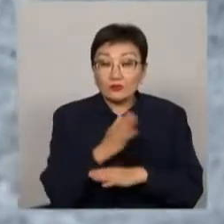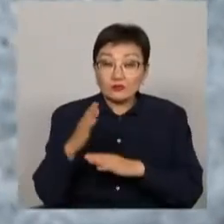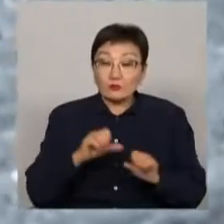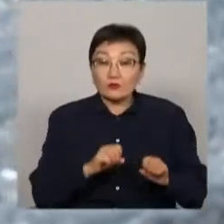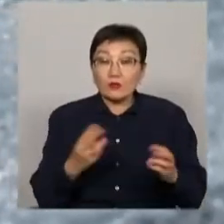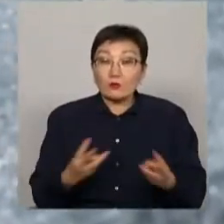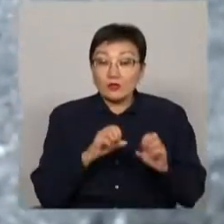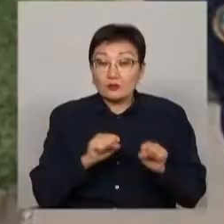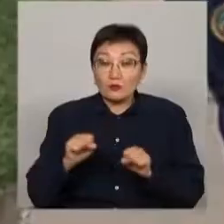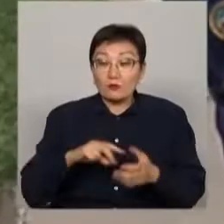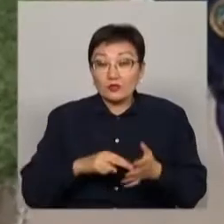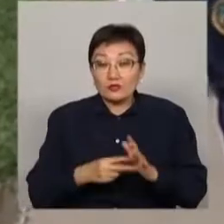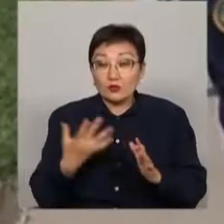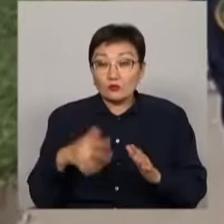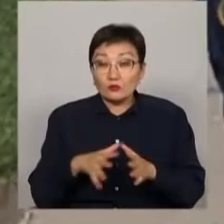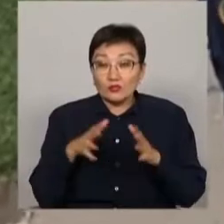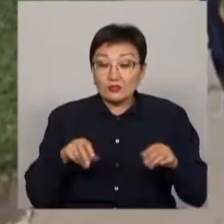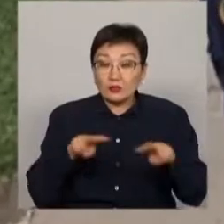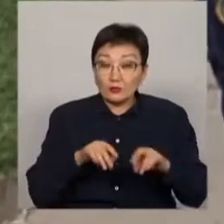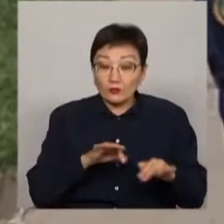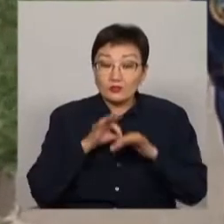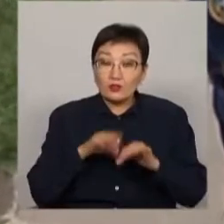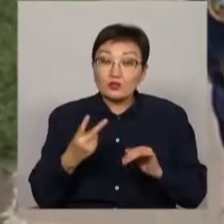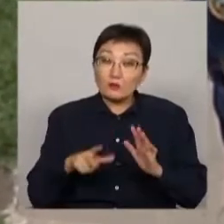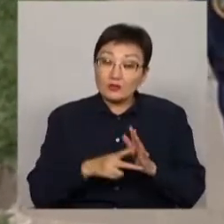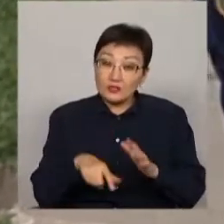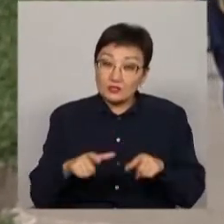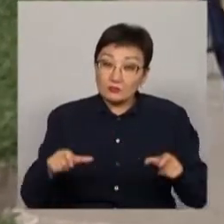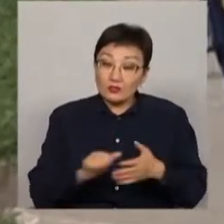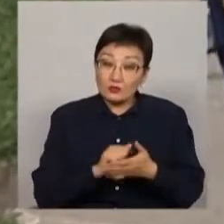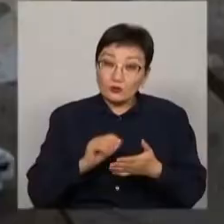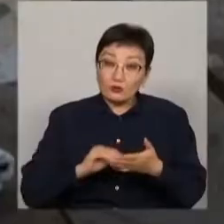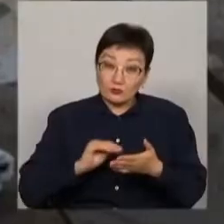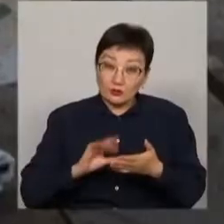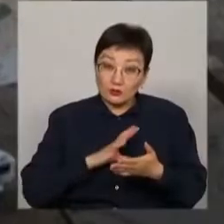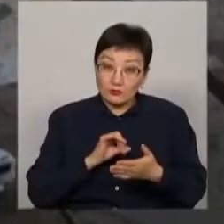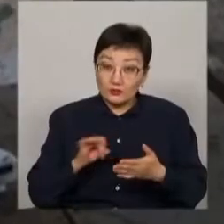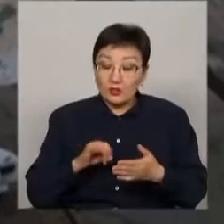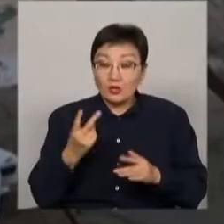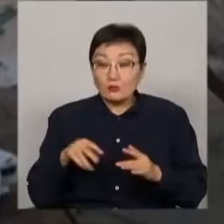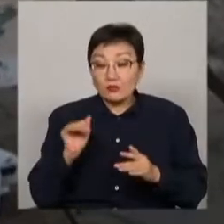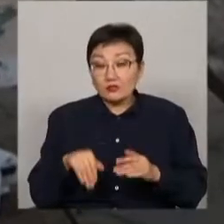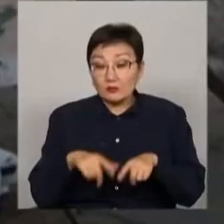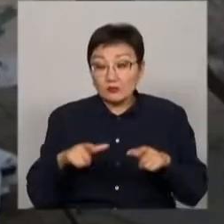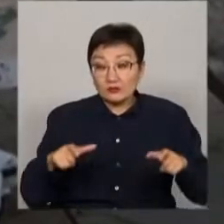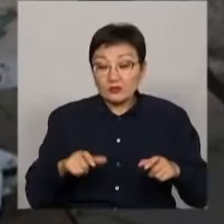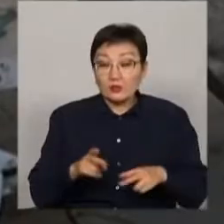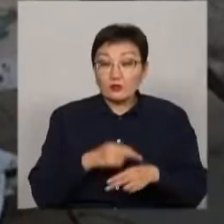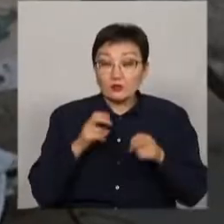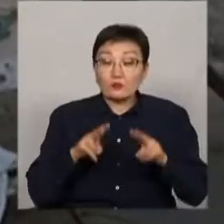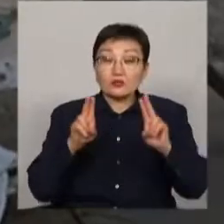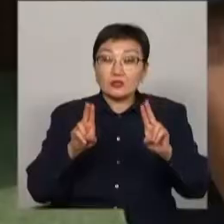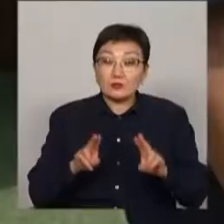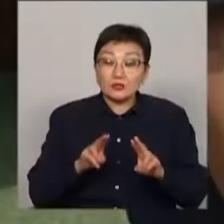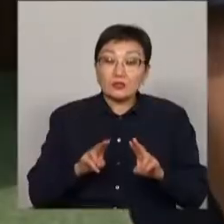алу мақсатында 50-ден астам рейд жүргізіліп, 28 азаматқа әкімшілік хаттама толтырылған. Одан бөлек 20 мыңға жуық адам қауіпсіздік